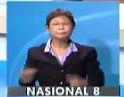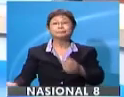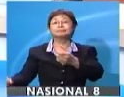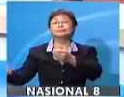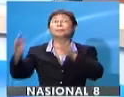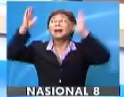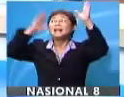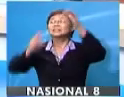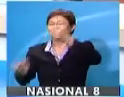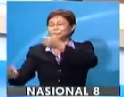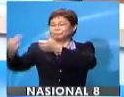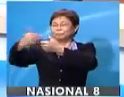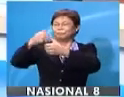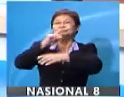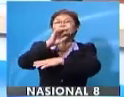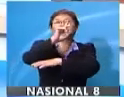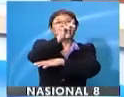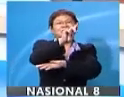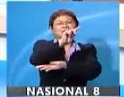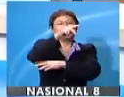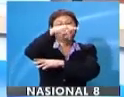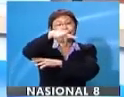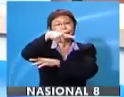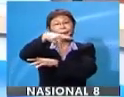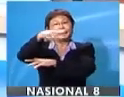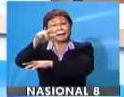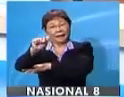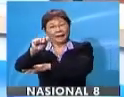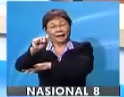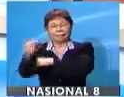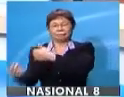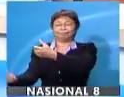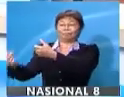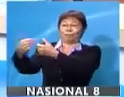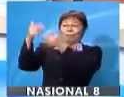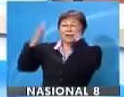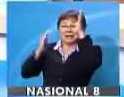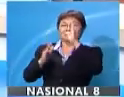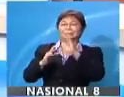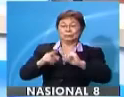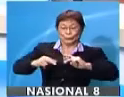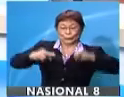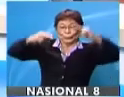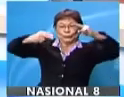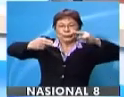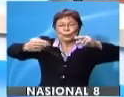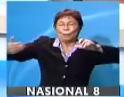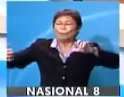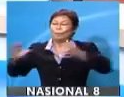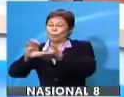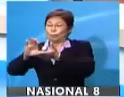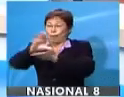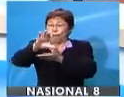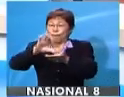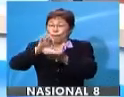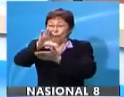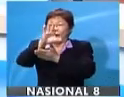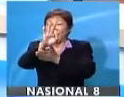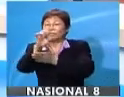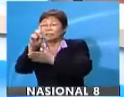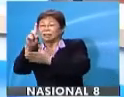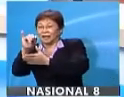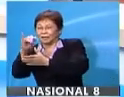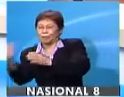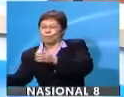Penyertaan Malaysia dalam Perjanjian Perkongsian Trans-Pacific TPP akan meningkatkan aliran masuk pelaburan langsung asing FDI